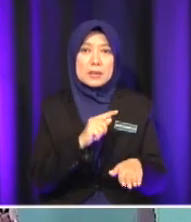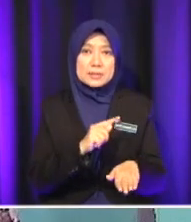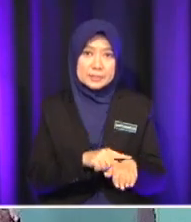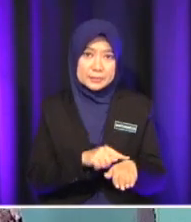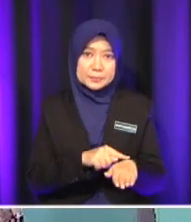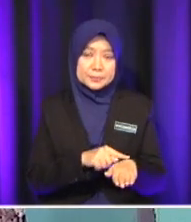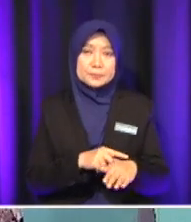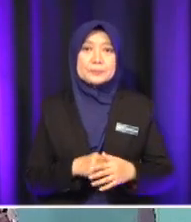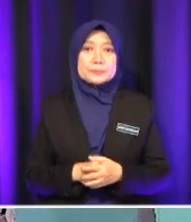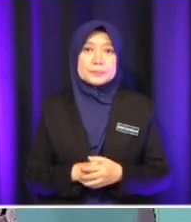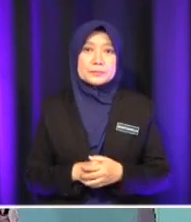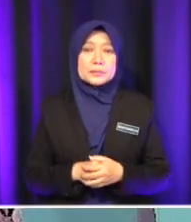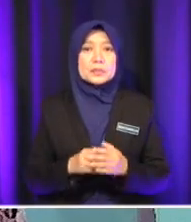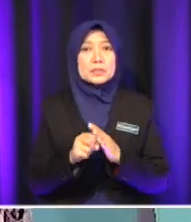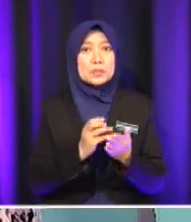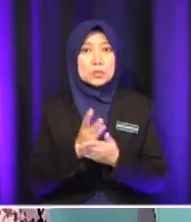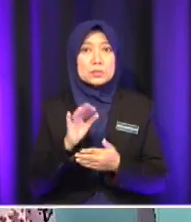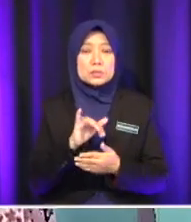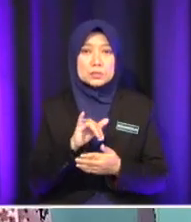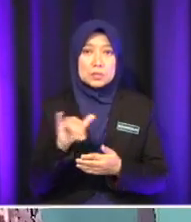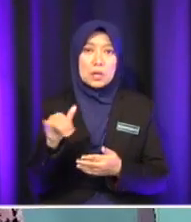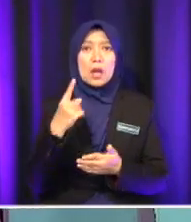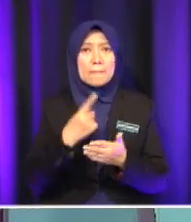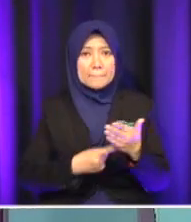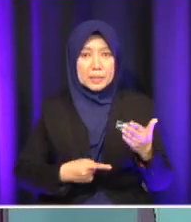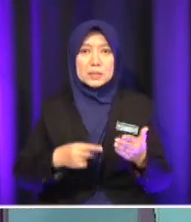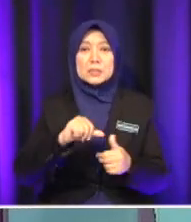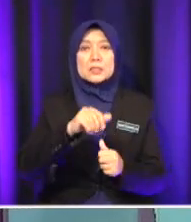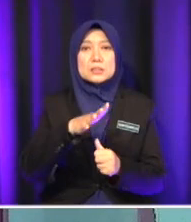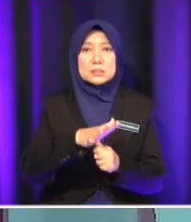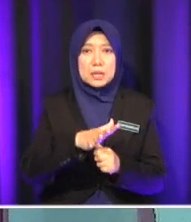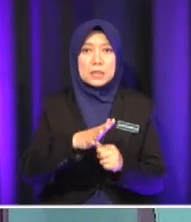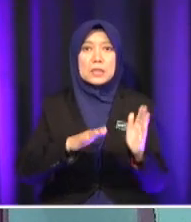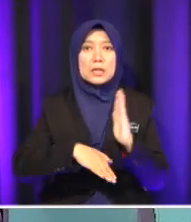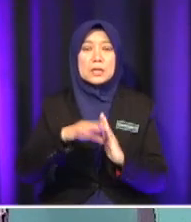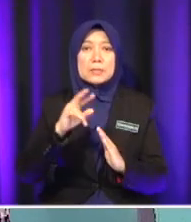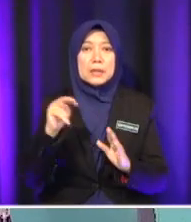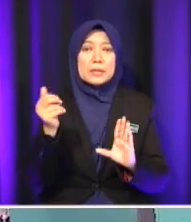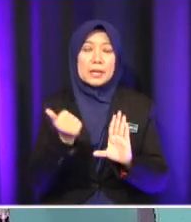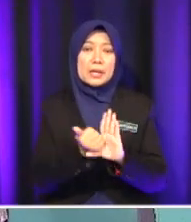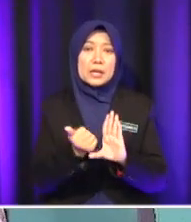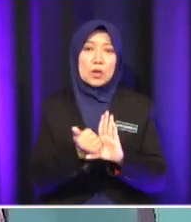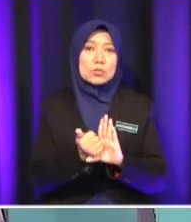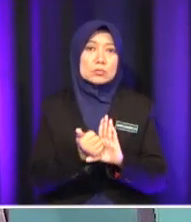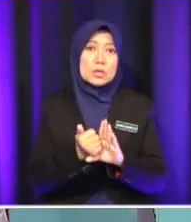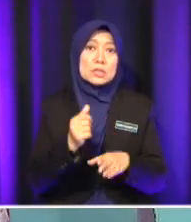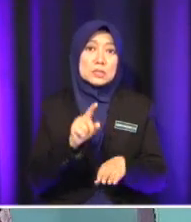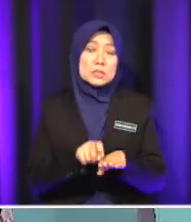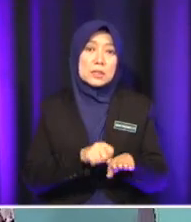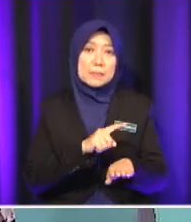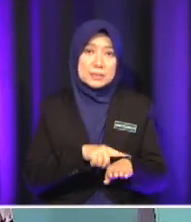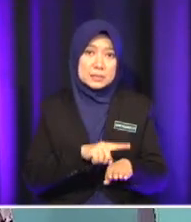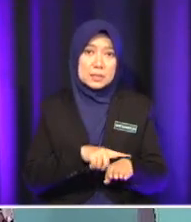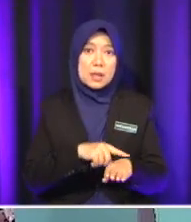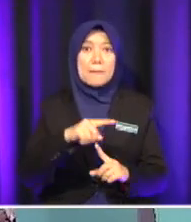seterusnya ialah implikasi kelebihan accountsemase implikasi ini maksudnya ke sana apa kesannya apabila